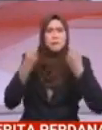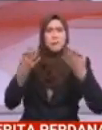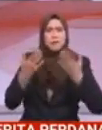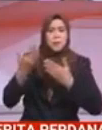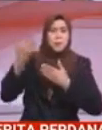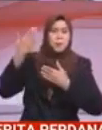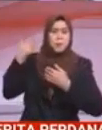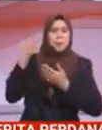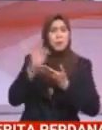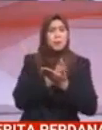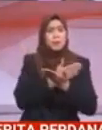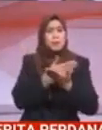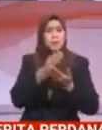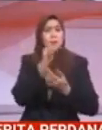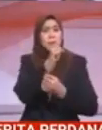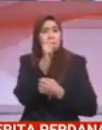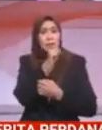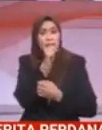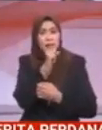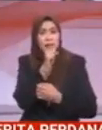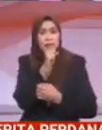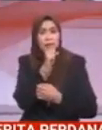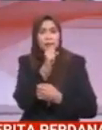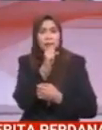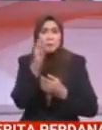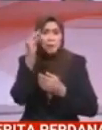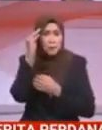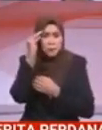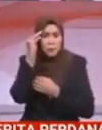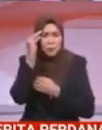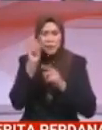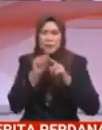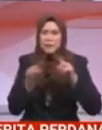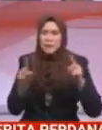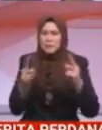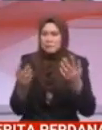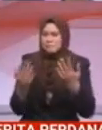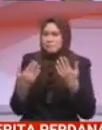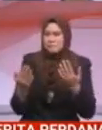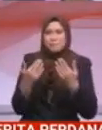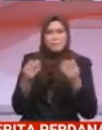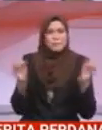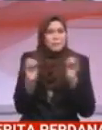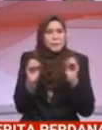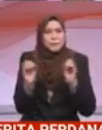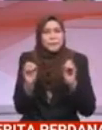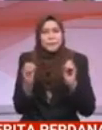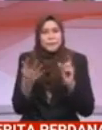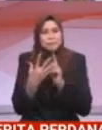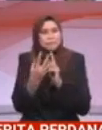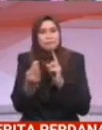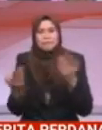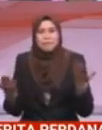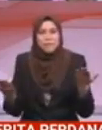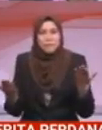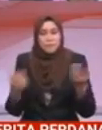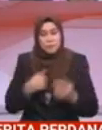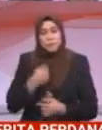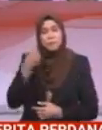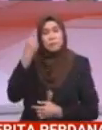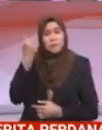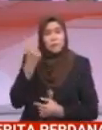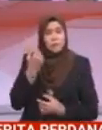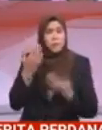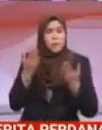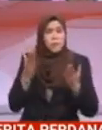tapi sadly to say tak ada yang dapat sambutan yang sangat-sangat baguslah, sampai macam orang tahu saya seorang penyanyi.